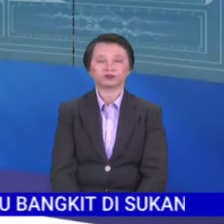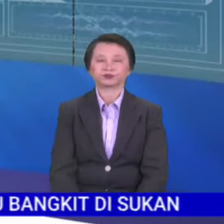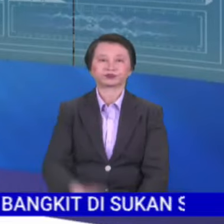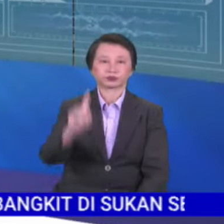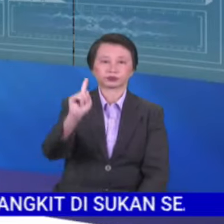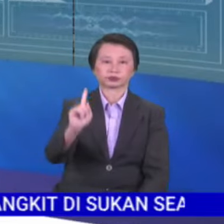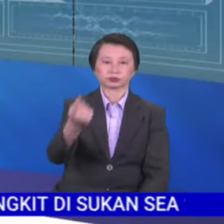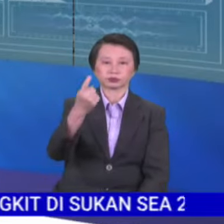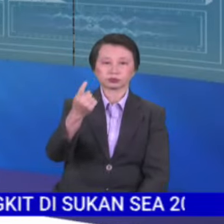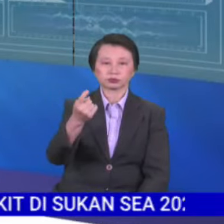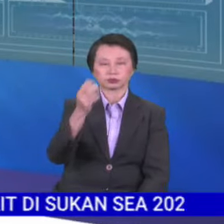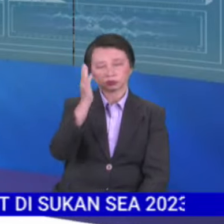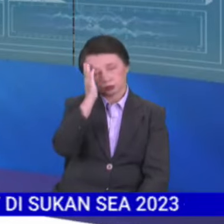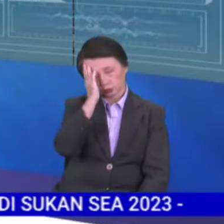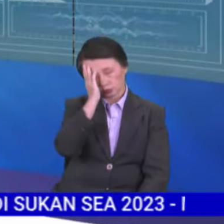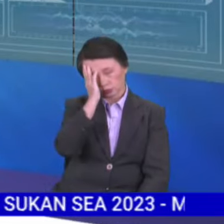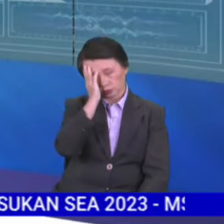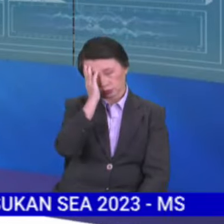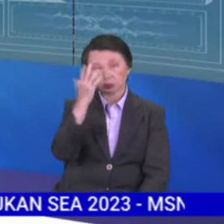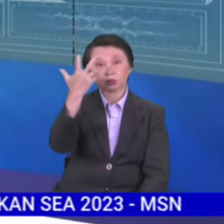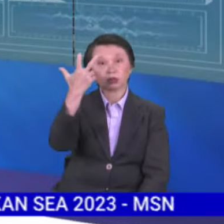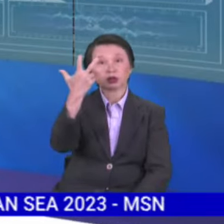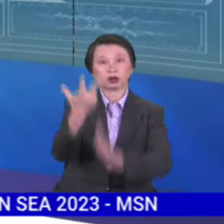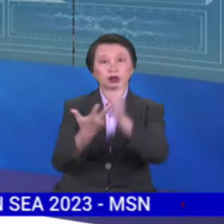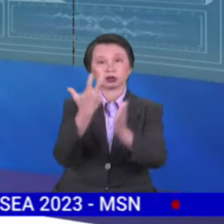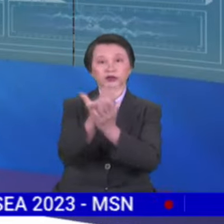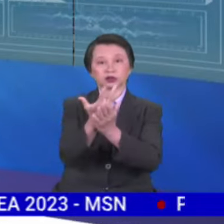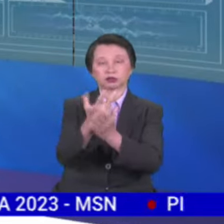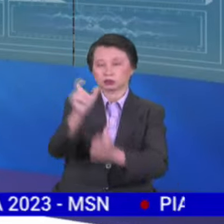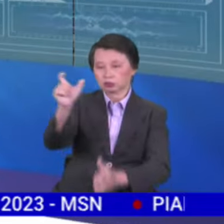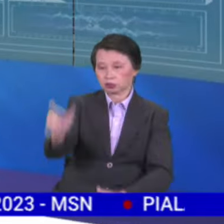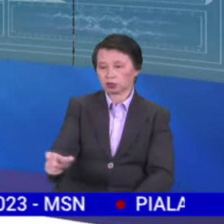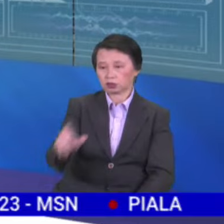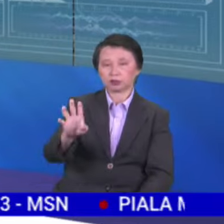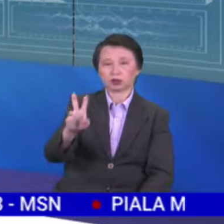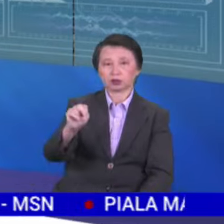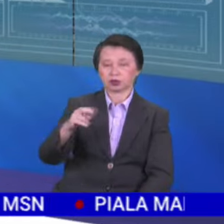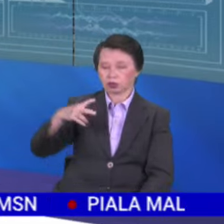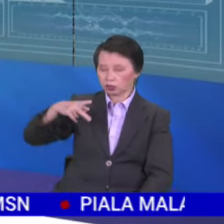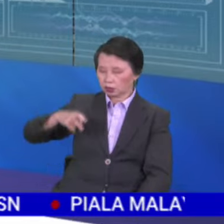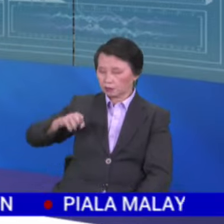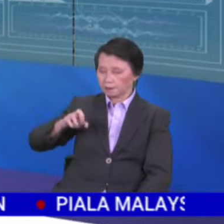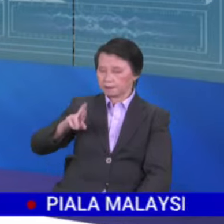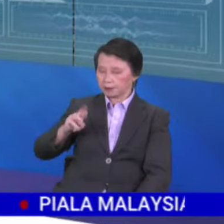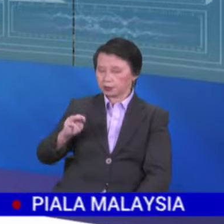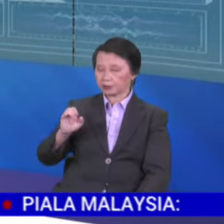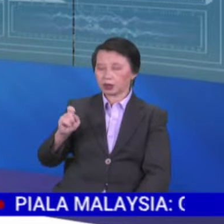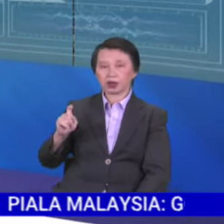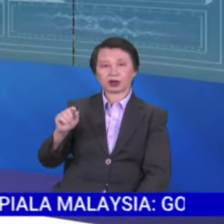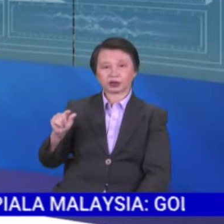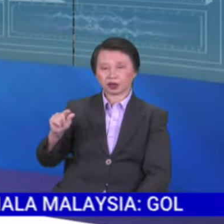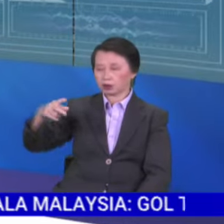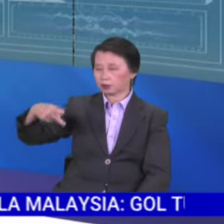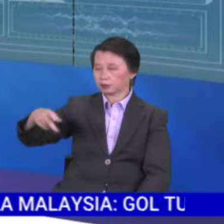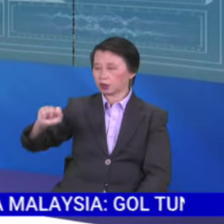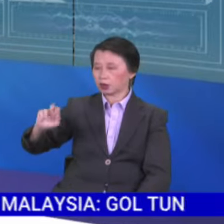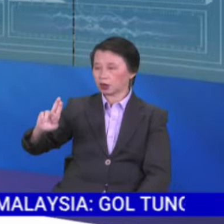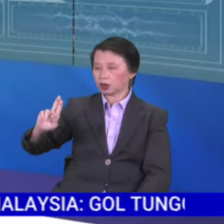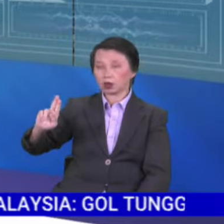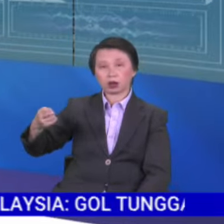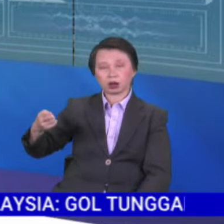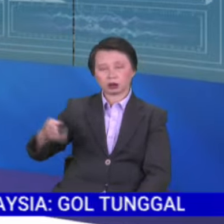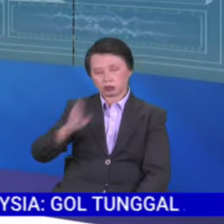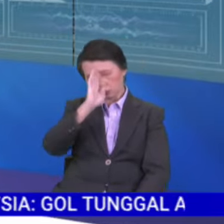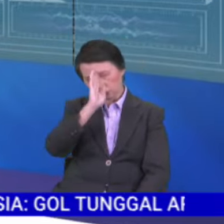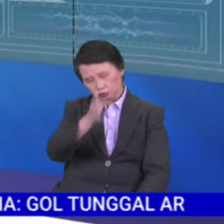Hanya tidur 3 jam sehari, calon BN Parlimen Pematang Pau Datuk Muhammad Zaidi Muhammad Said menumpukan